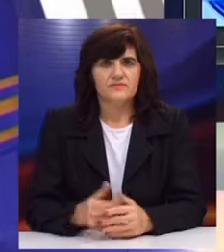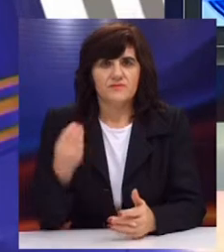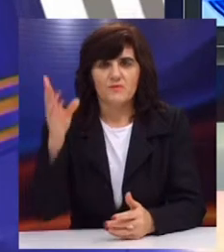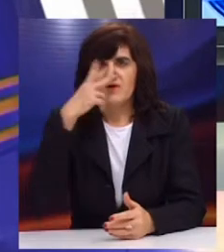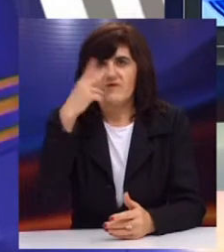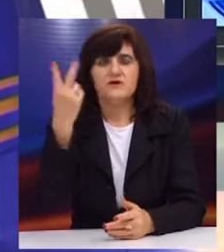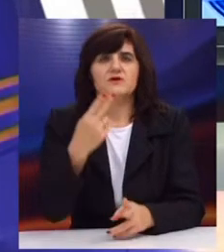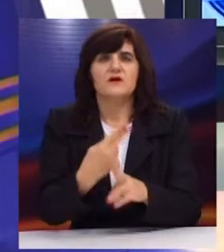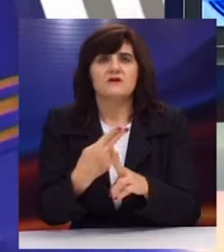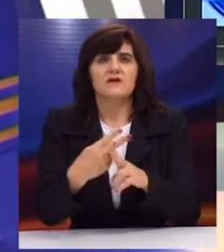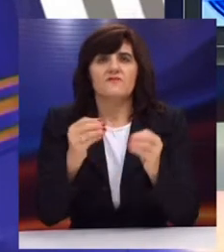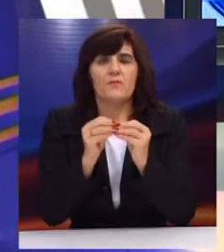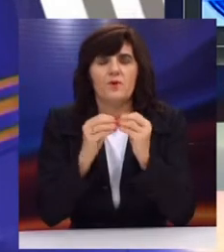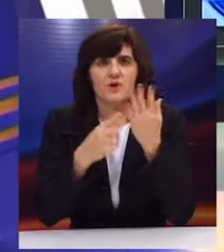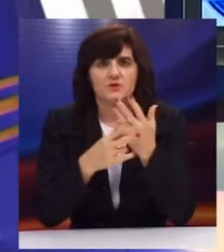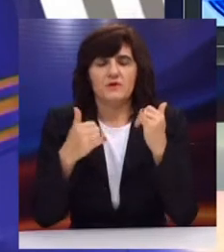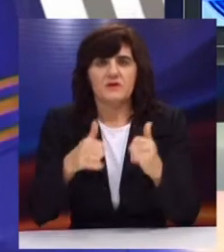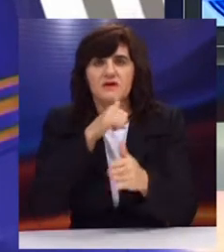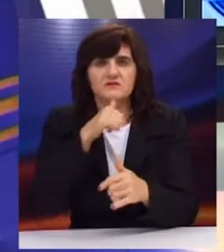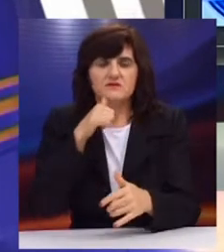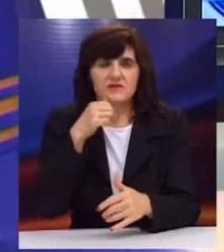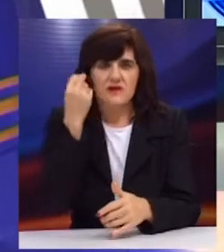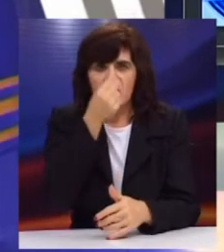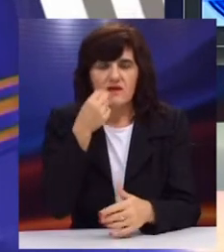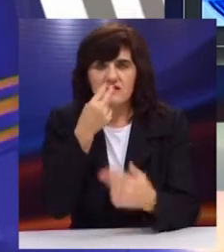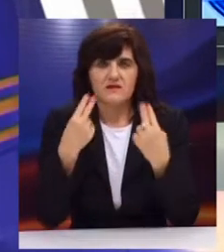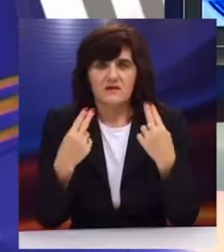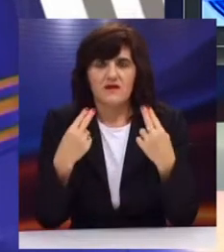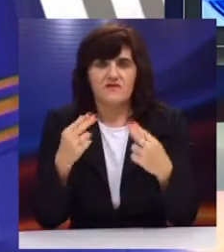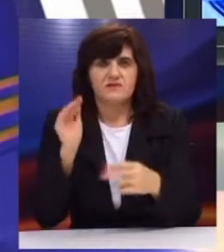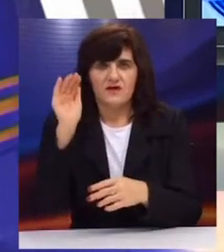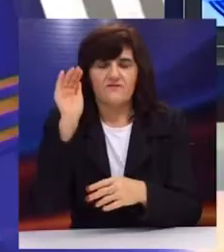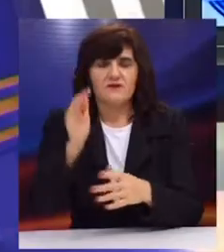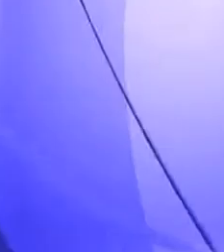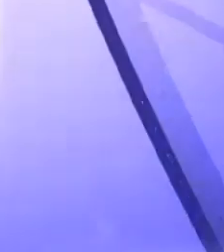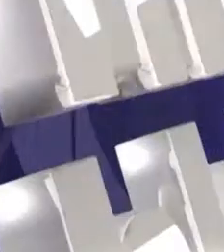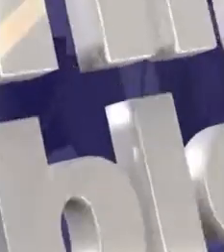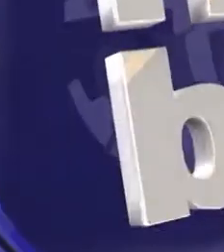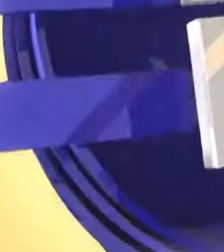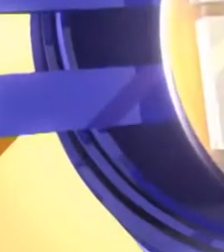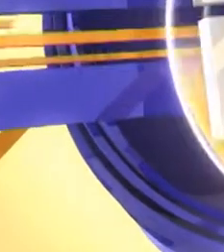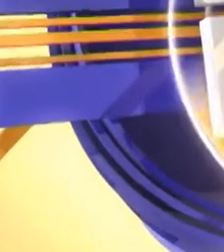Dobroveče, poštovani gledaoci. Ja sam Boris Šuman, a vi pratite nedeljni pregled najvažnijih vesti.